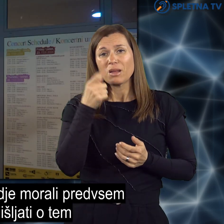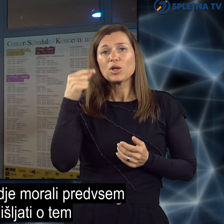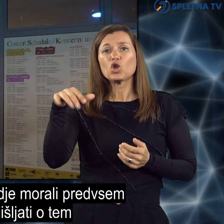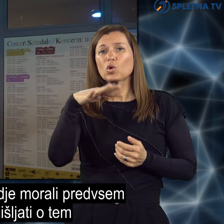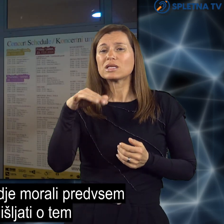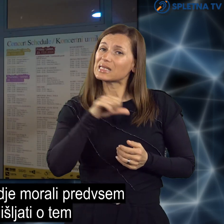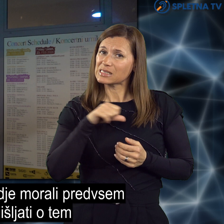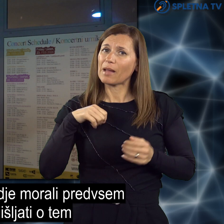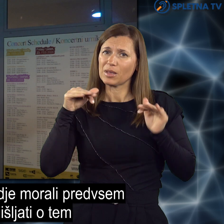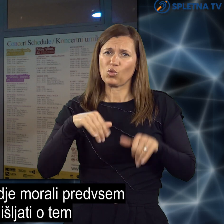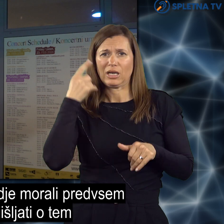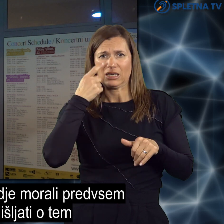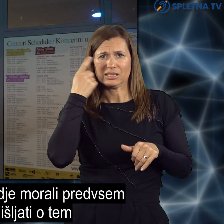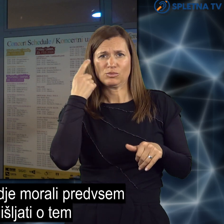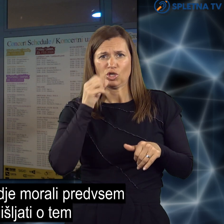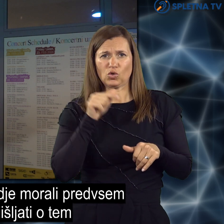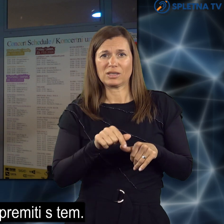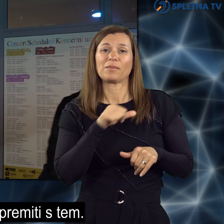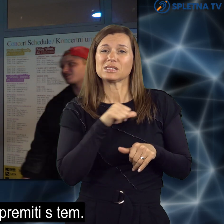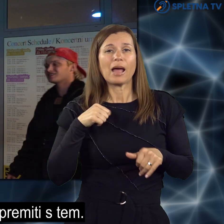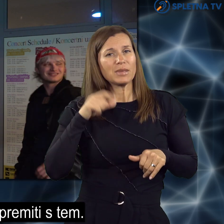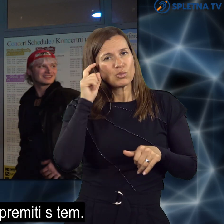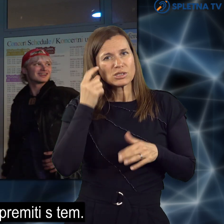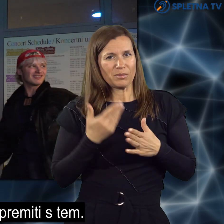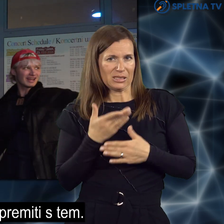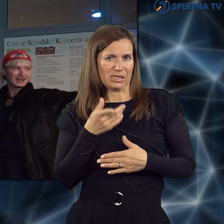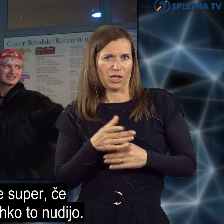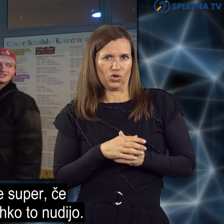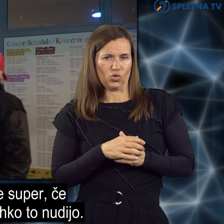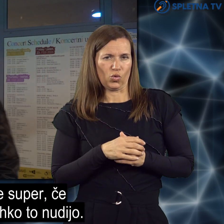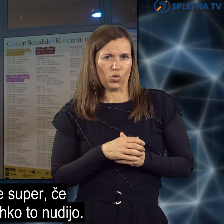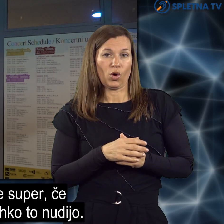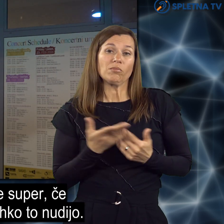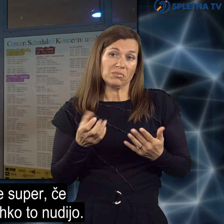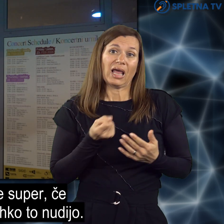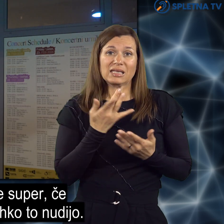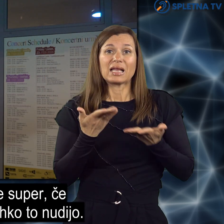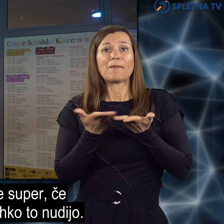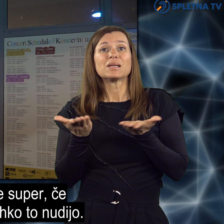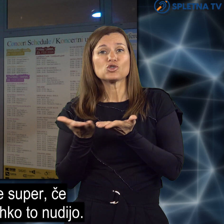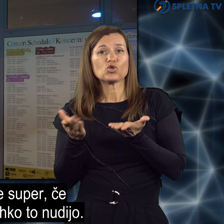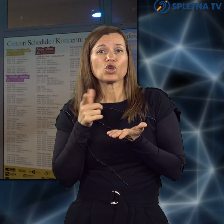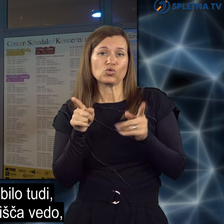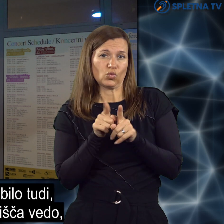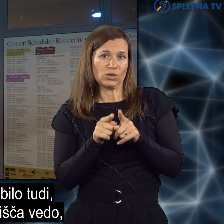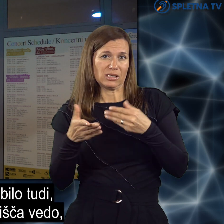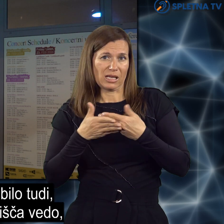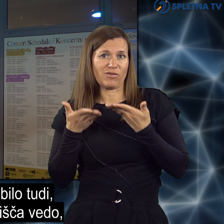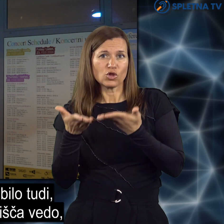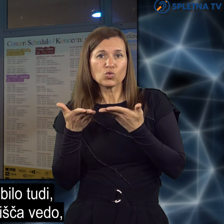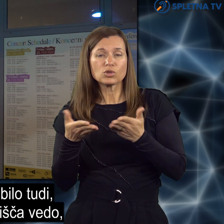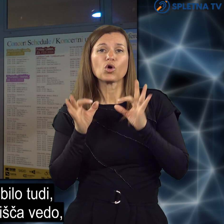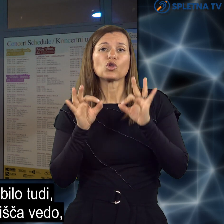bi ljudje mogli predvsem sami razmišljati o tem, pa se sami opremiti s tem. Seveda je super, če prizorišča lahko to nudijo. Fino bi bilo